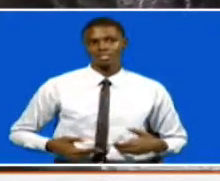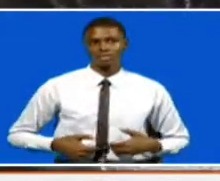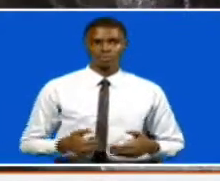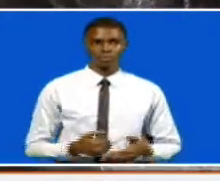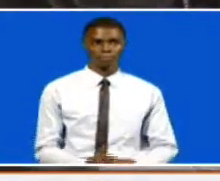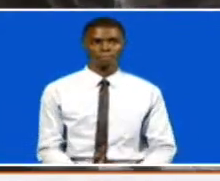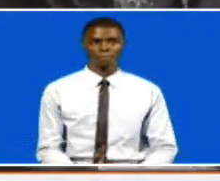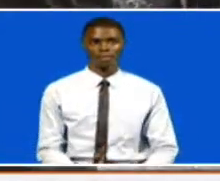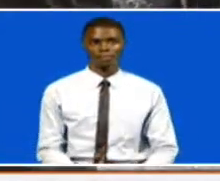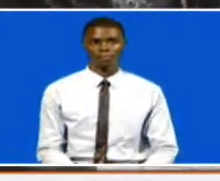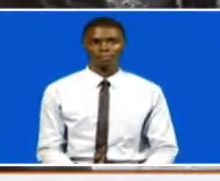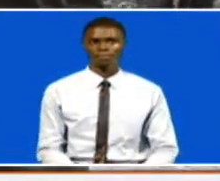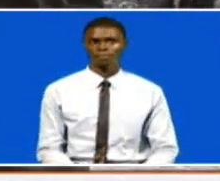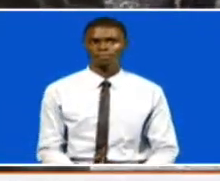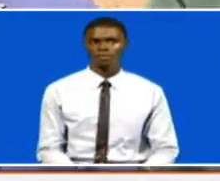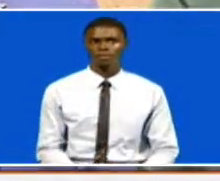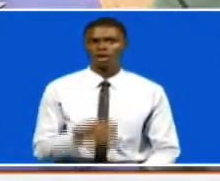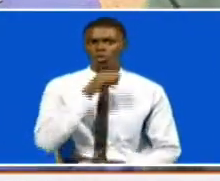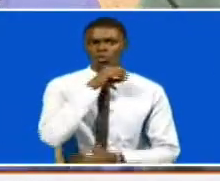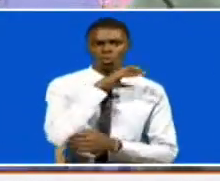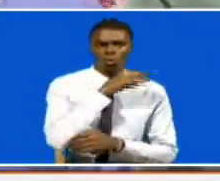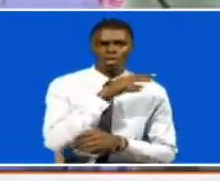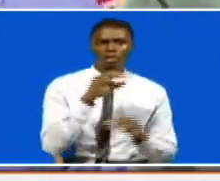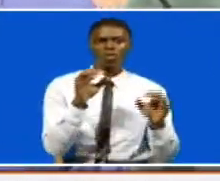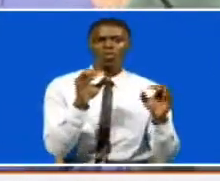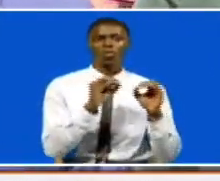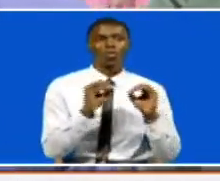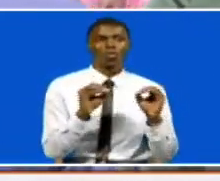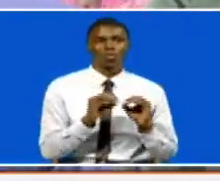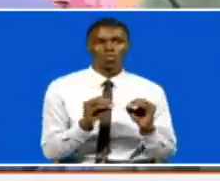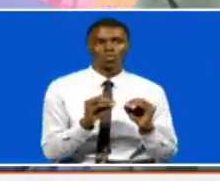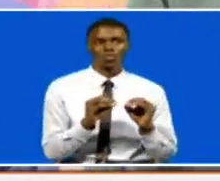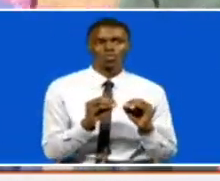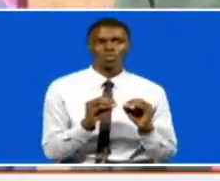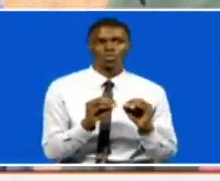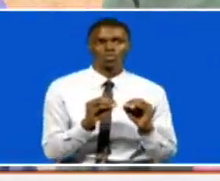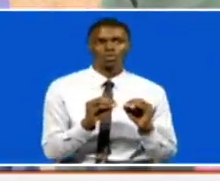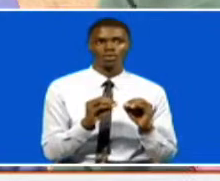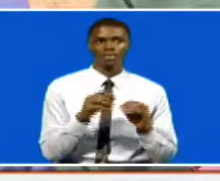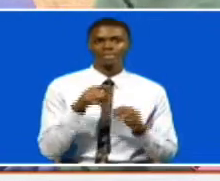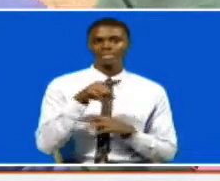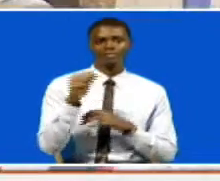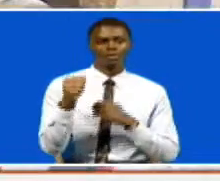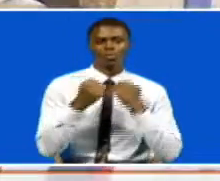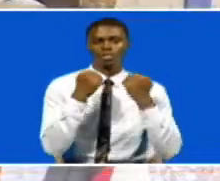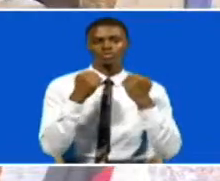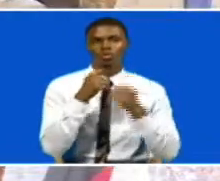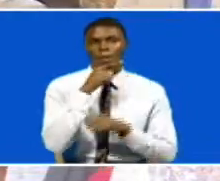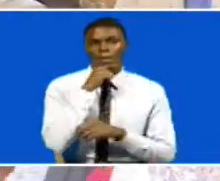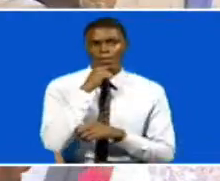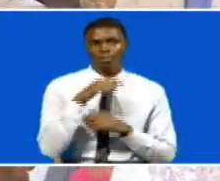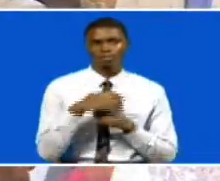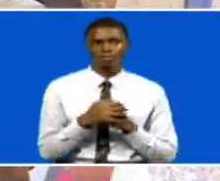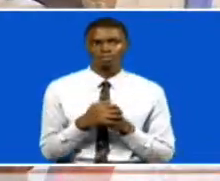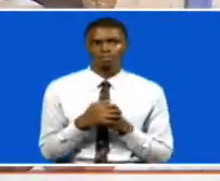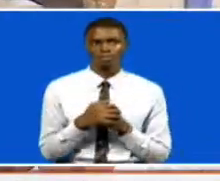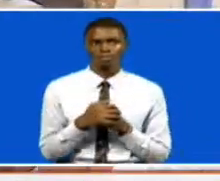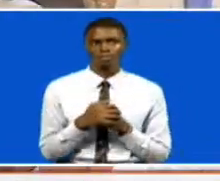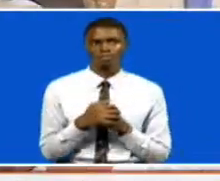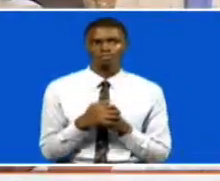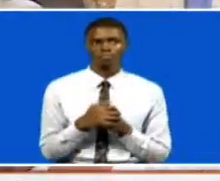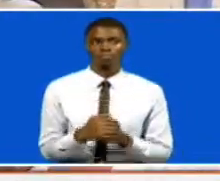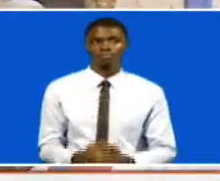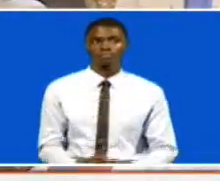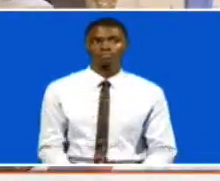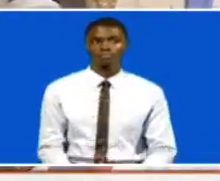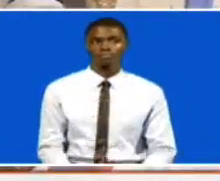So hajawahi lalamika ati yako. Alikuwa na ni kijana mchasiri. The net was enlisted